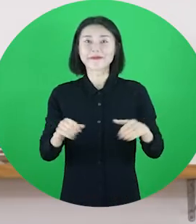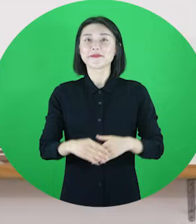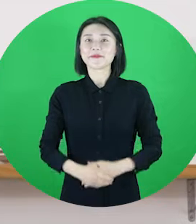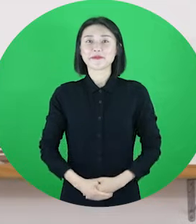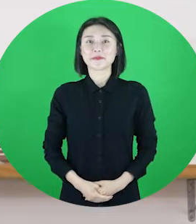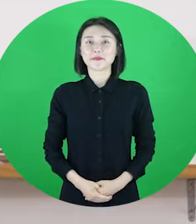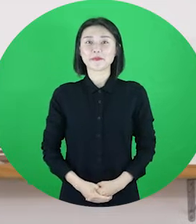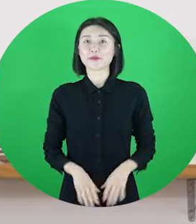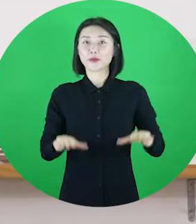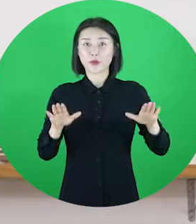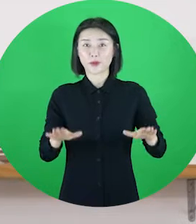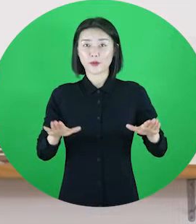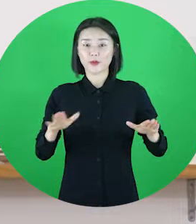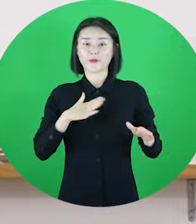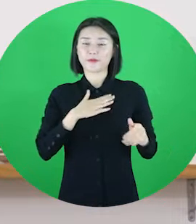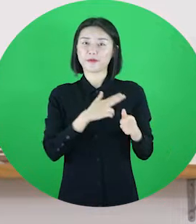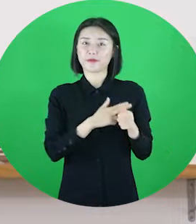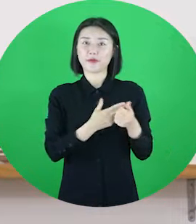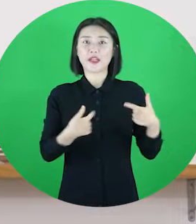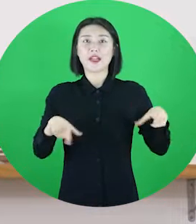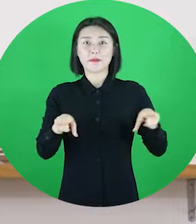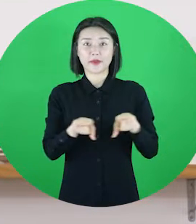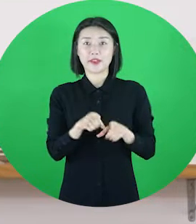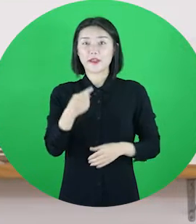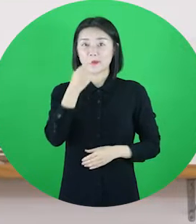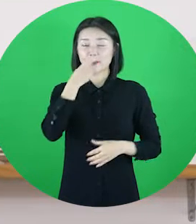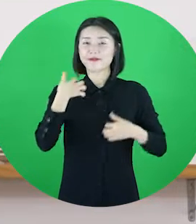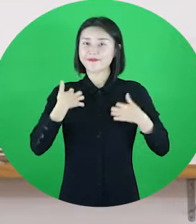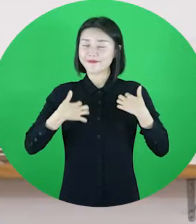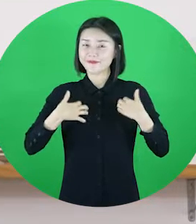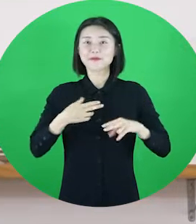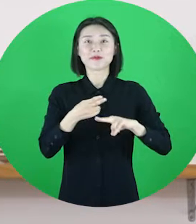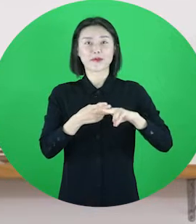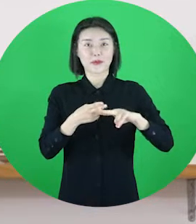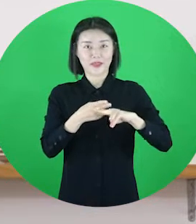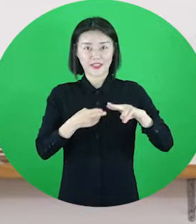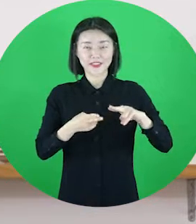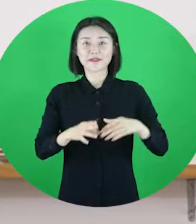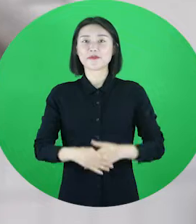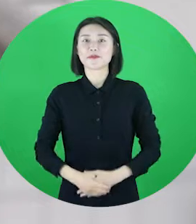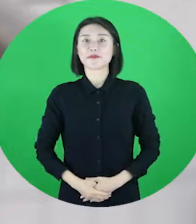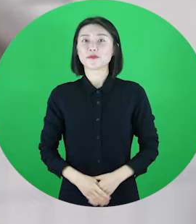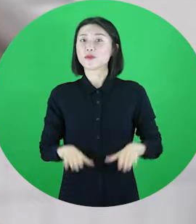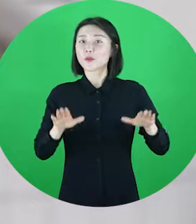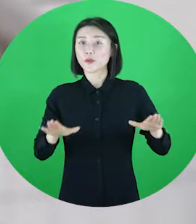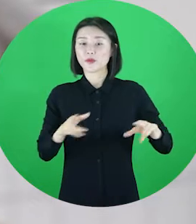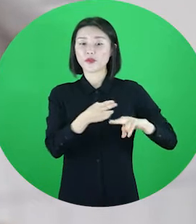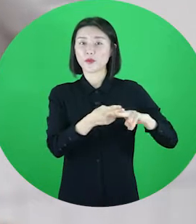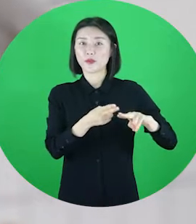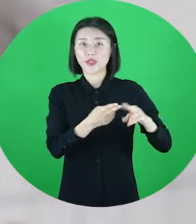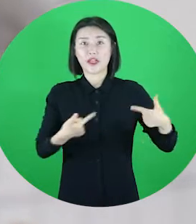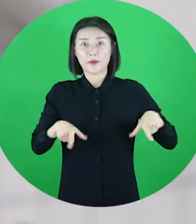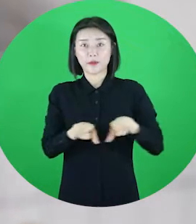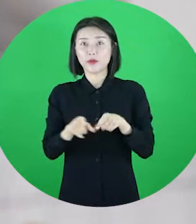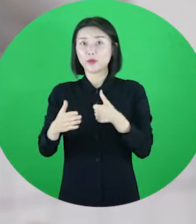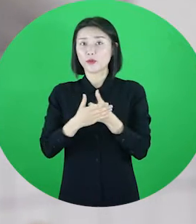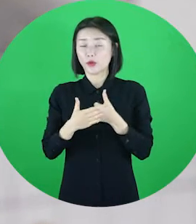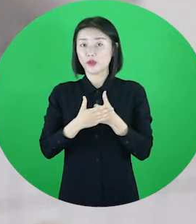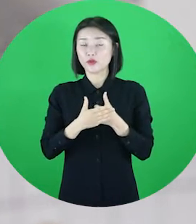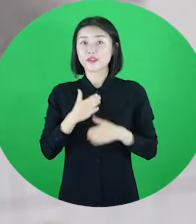안녕하세요. 오늘도 선생님과 함께하는 즐거운 요리 시간이 돌아왔습니다. 오늘 요리를 함께할